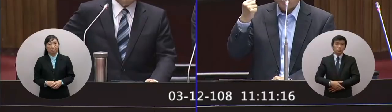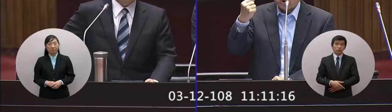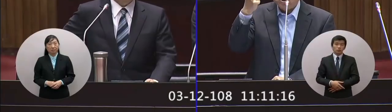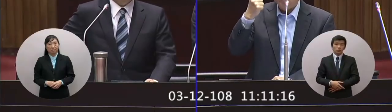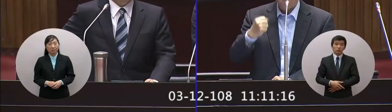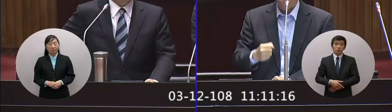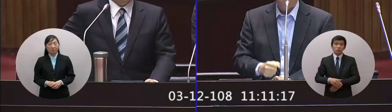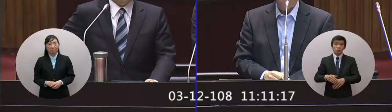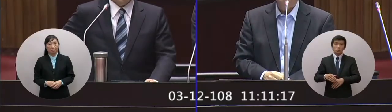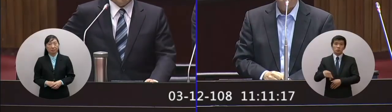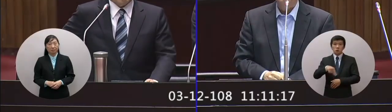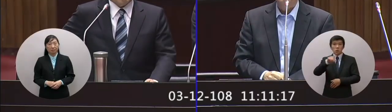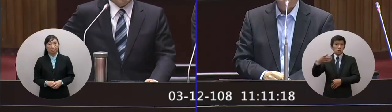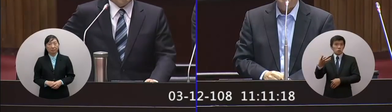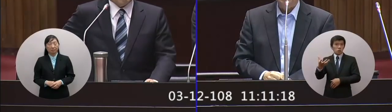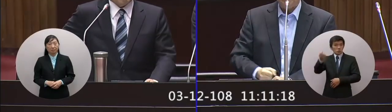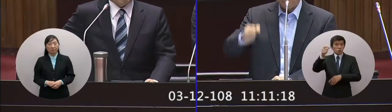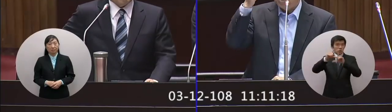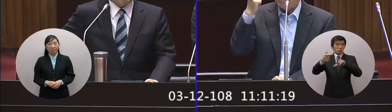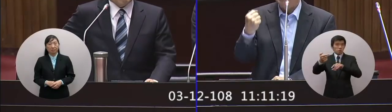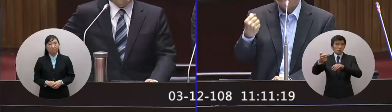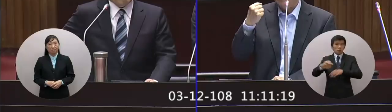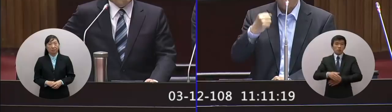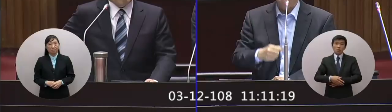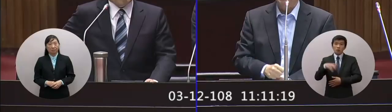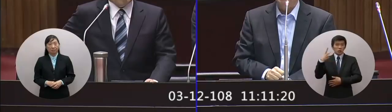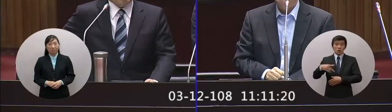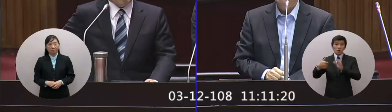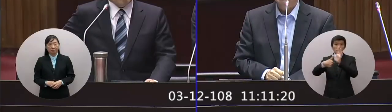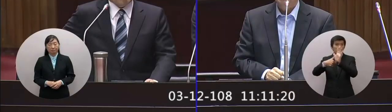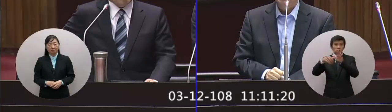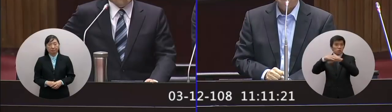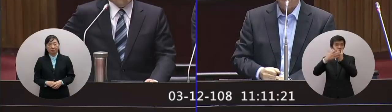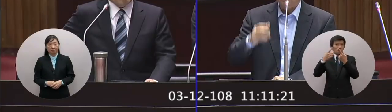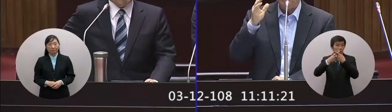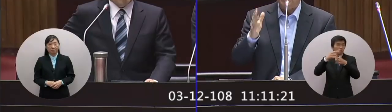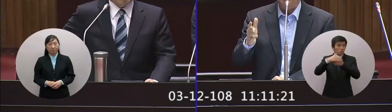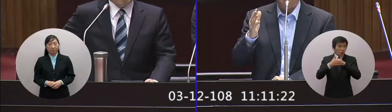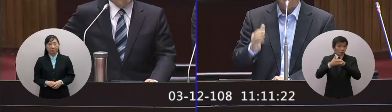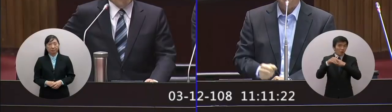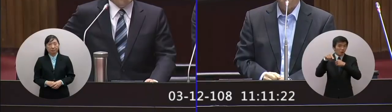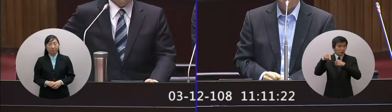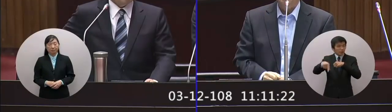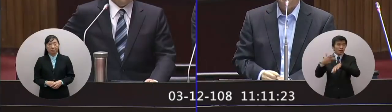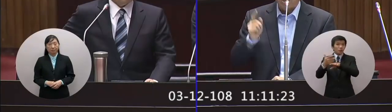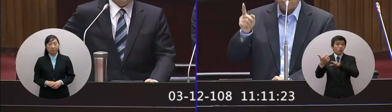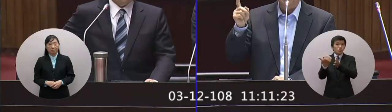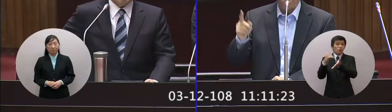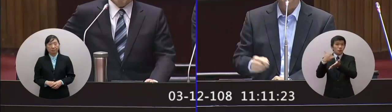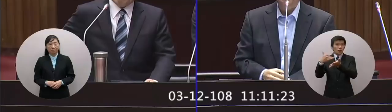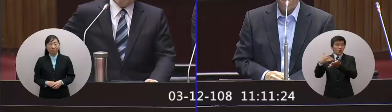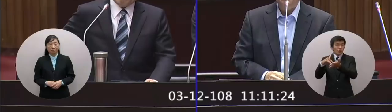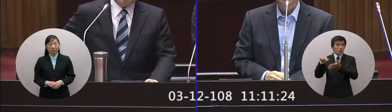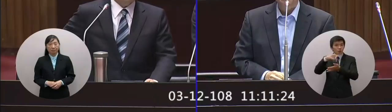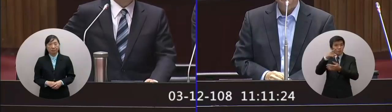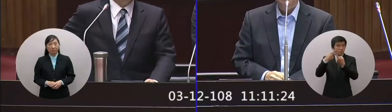位高权重，而且又不能把名字告诉人家，这就是我们的科技预算。常进